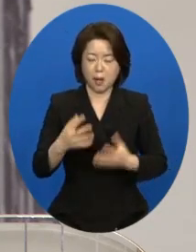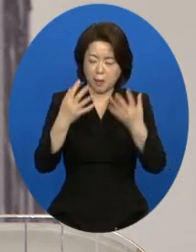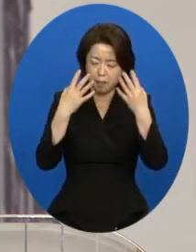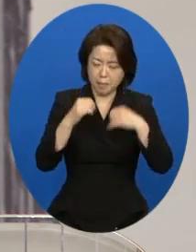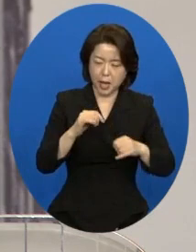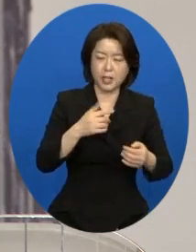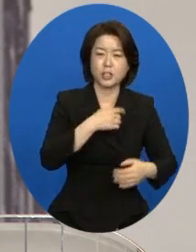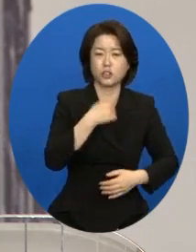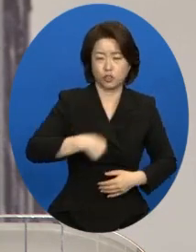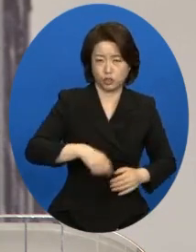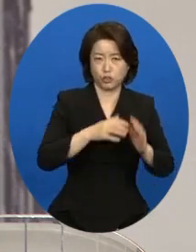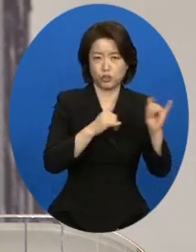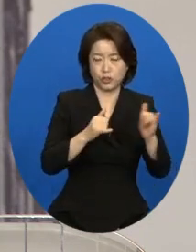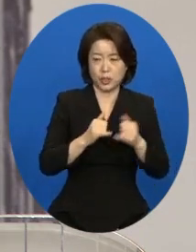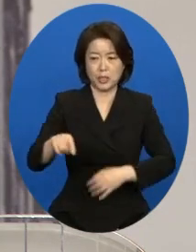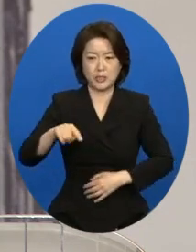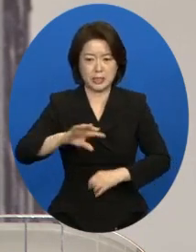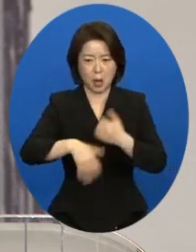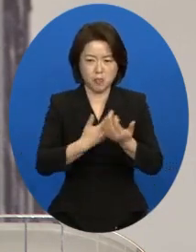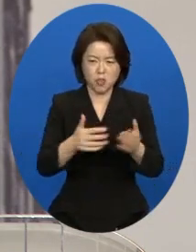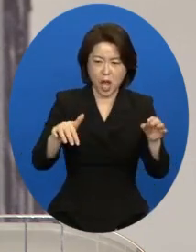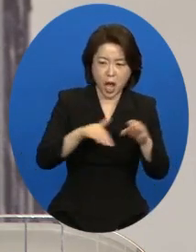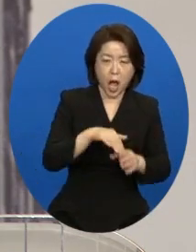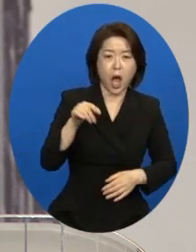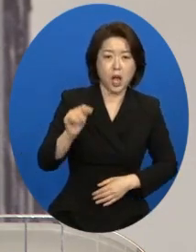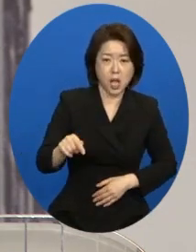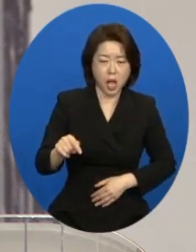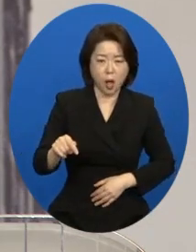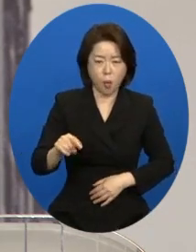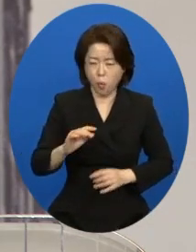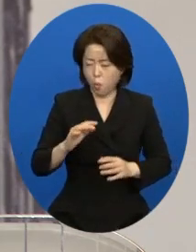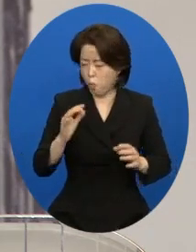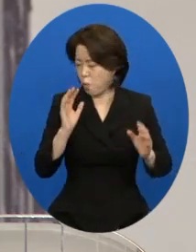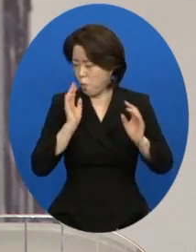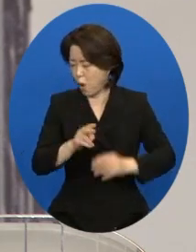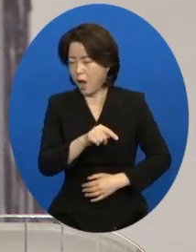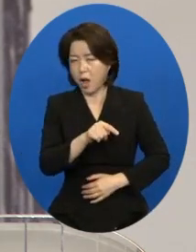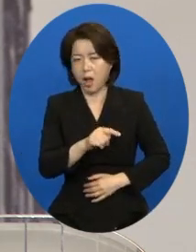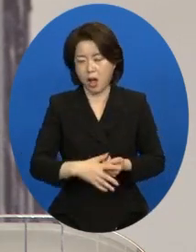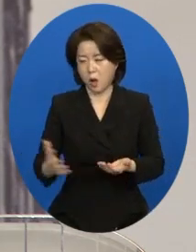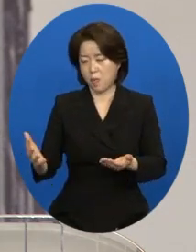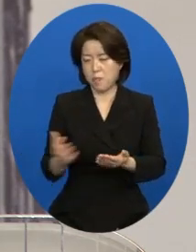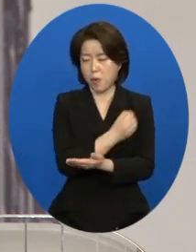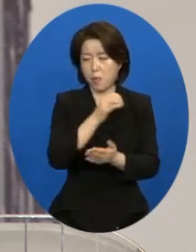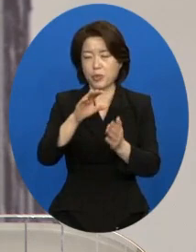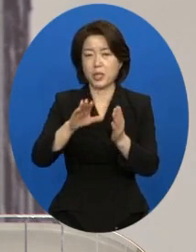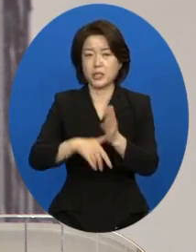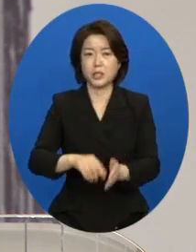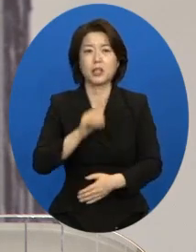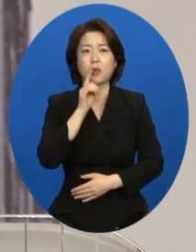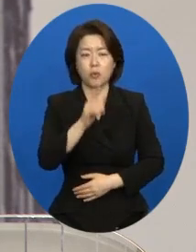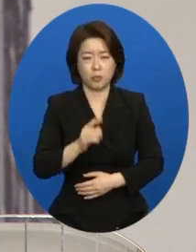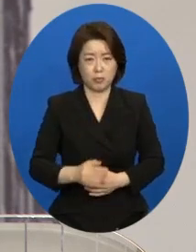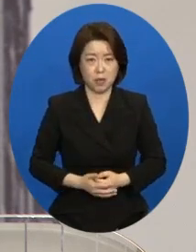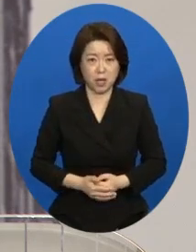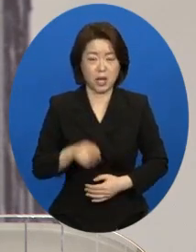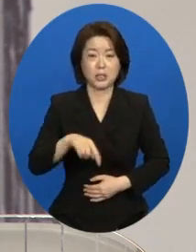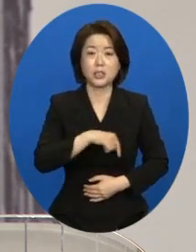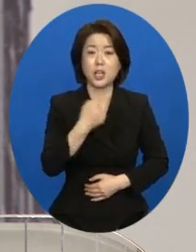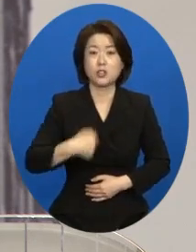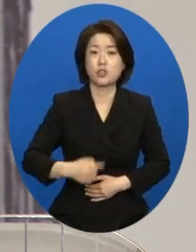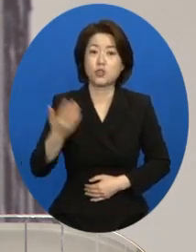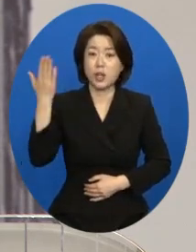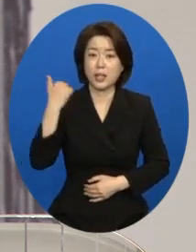문화혁명의 광기와 폭력에 치를 떨면서 그 시대를 한마디로 겁탈의 시대였다, 이렇게 표현을 해요. 그게 중국에